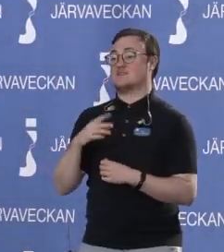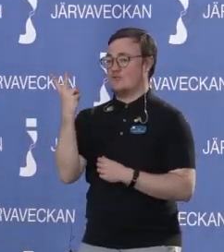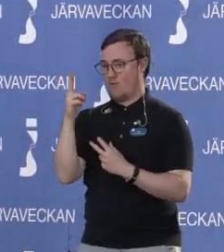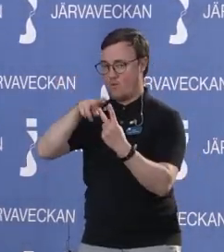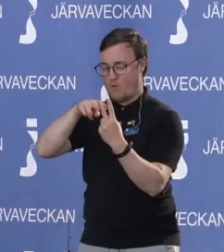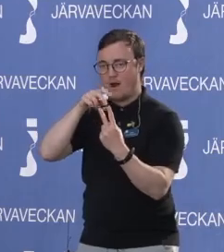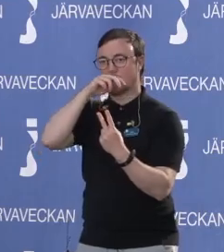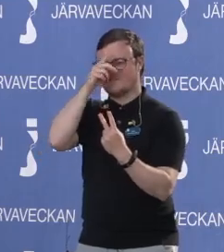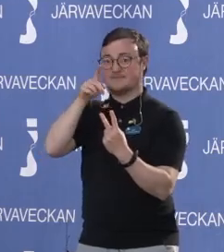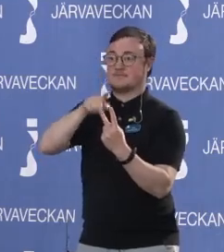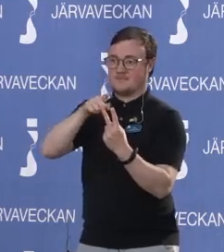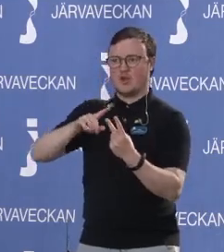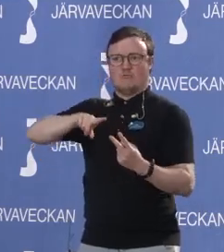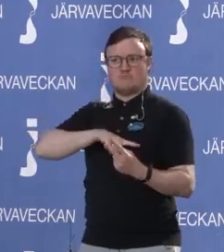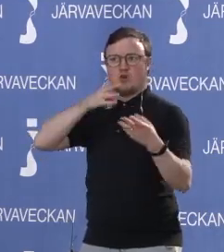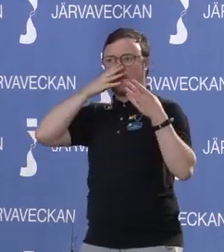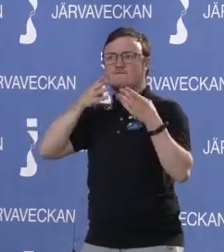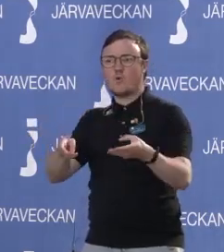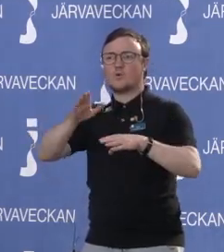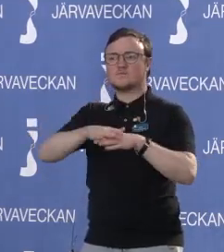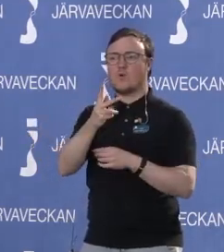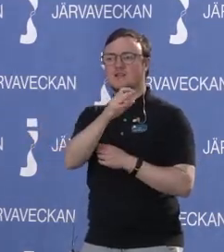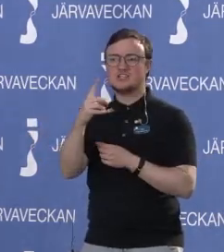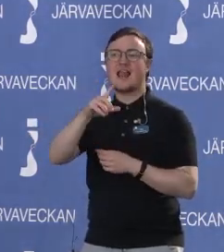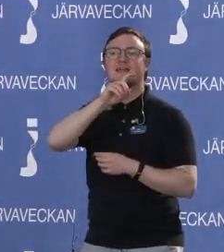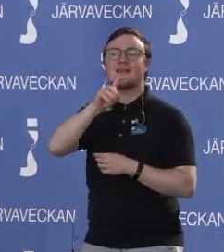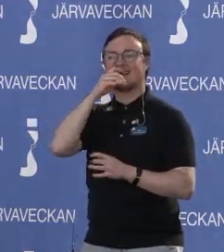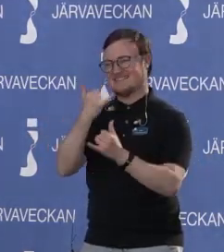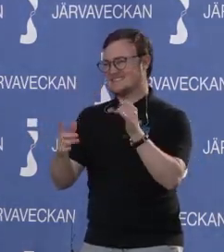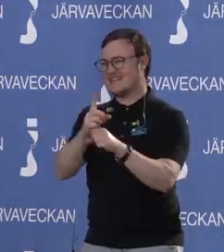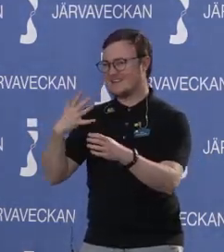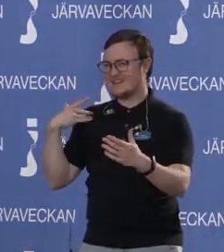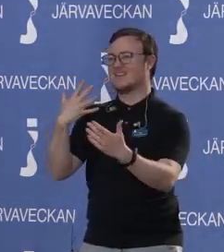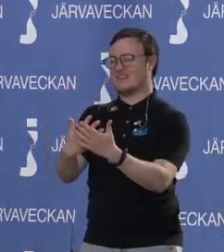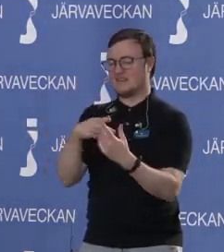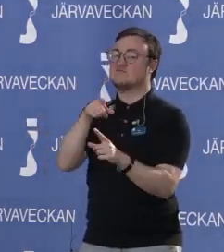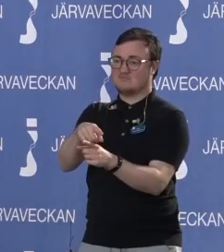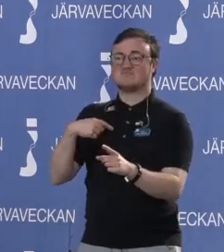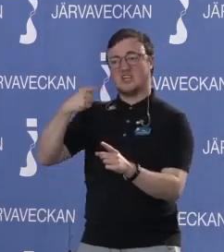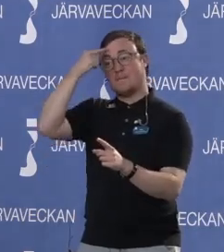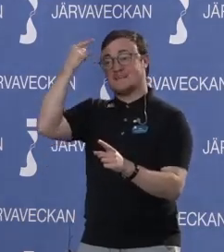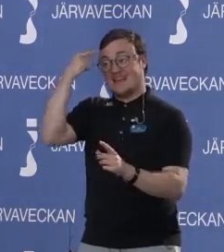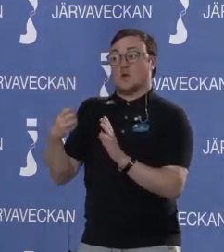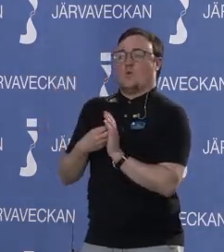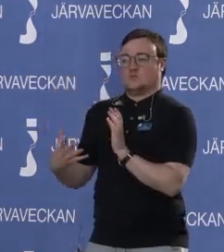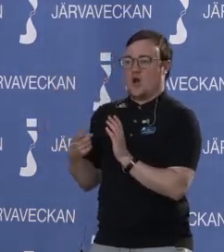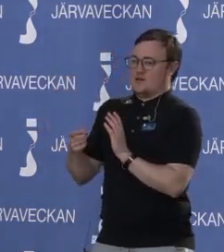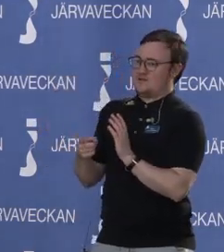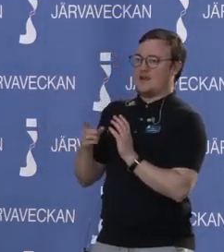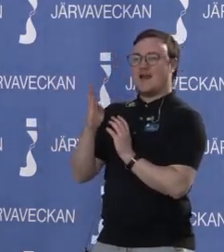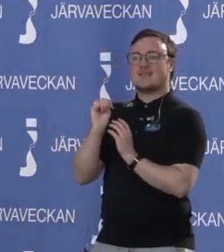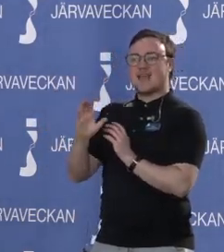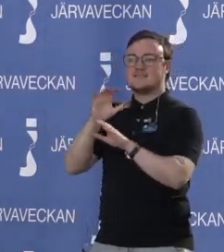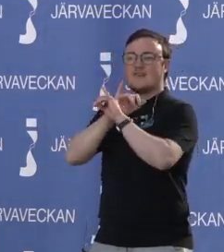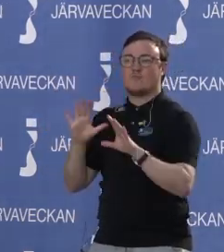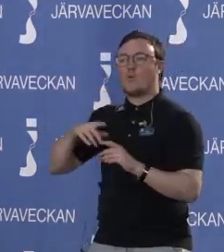är att det har varit väldigt mycket fokus också på källkritik de senaste åren. Och det tror jag har kommit ur allt pratet om desinformation och